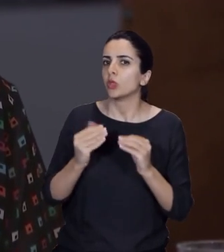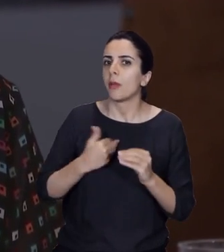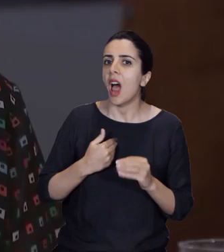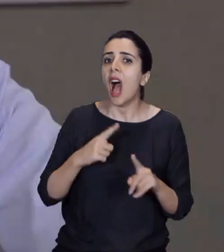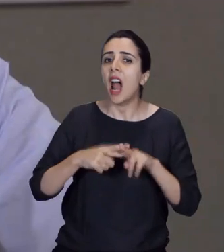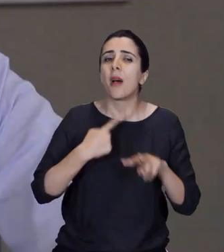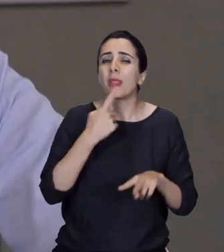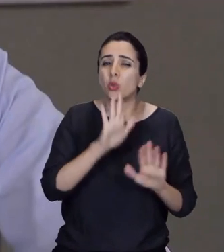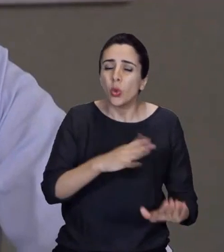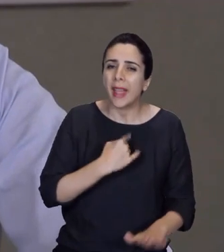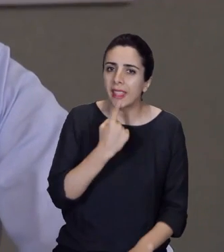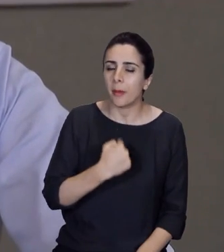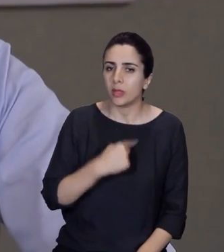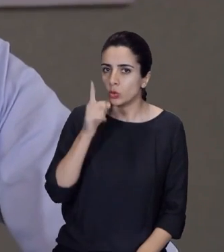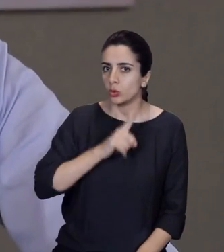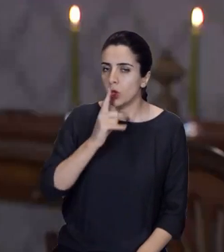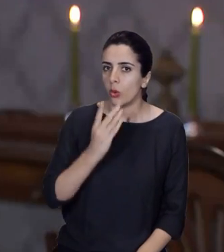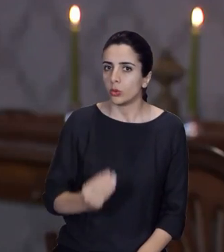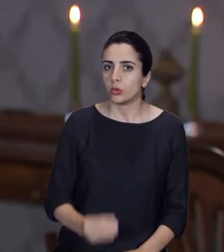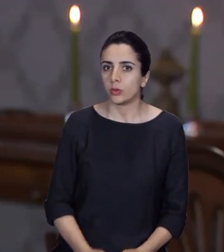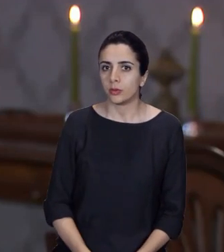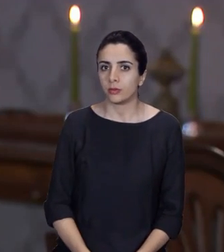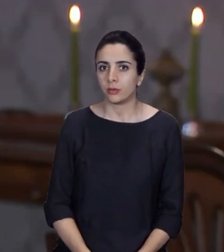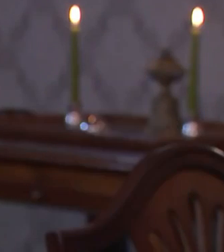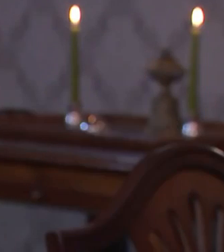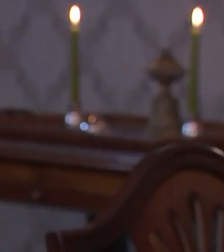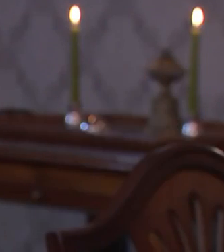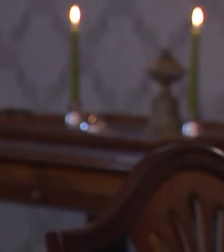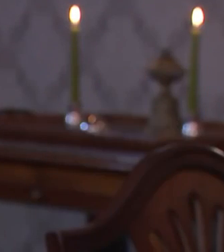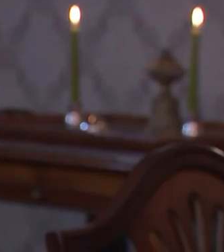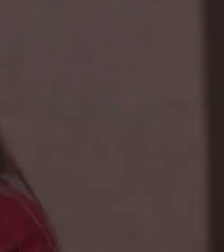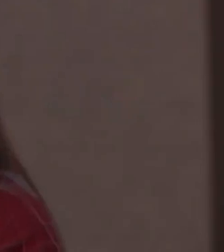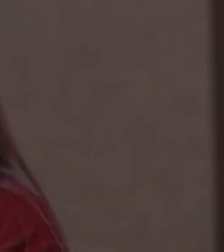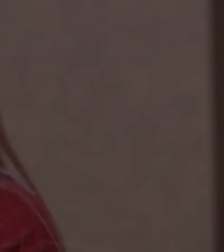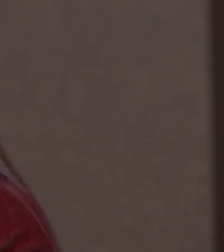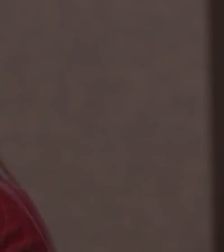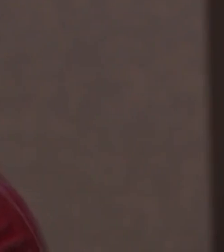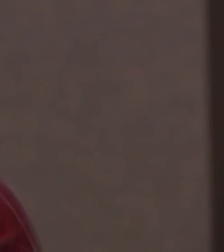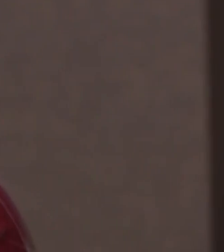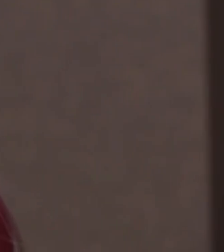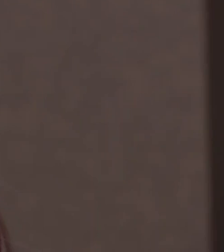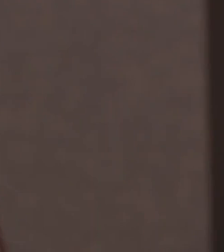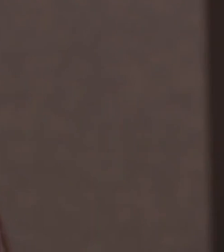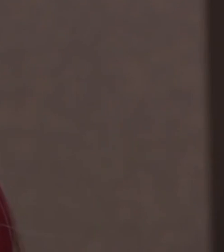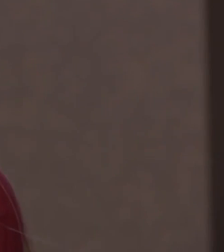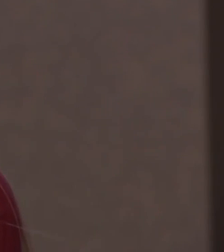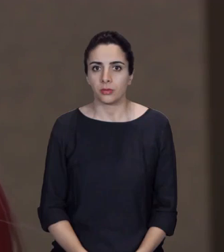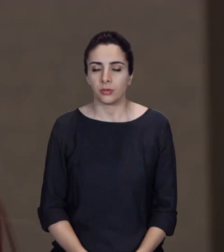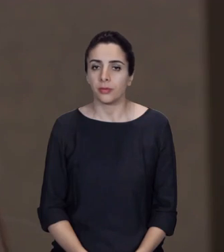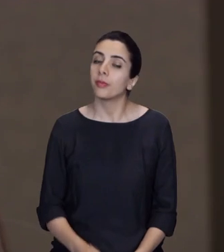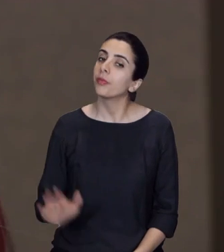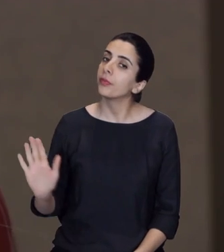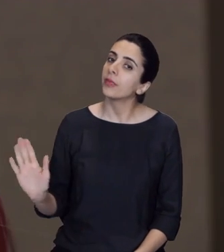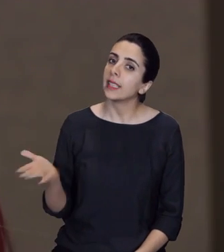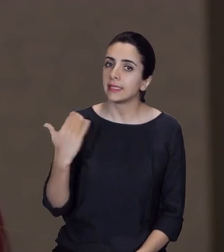Alev'i ben tuttum sabah. Nihat ona terslenemedi. Alev kasılarak öyle diye kaş kaldırdı. Alev gene Zehra'ya döndü.